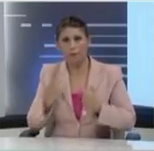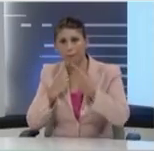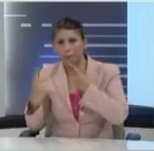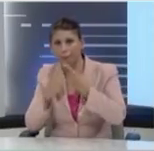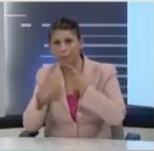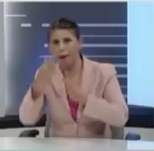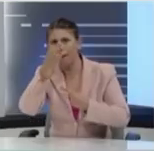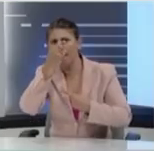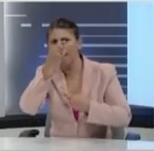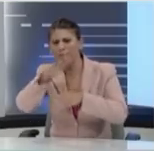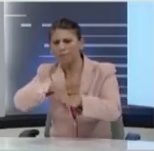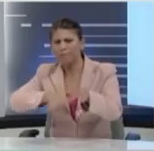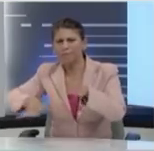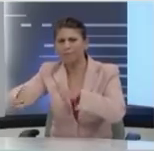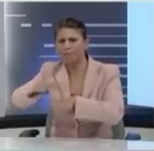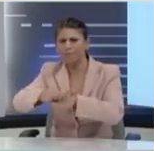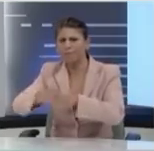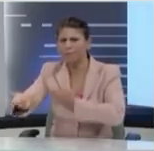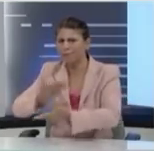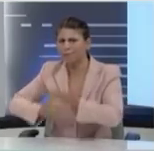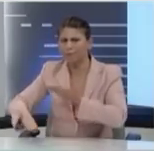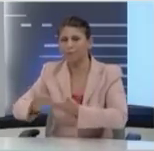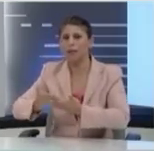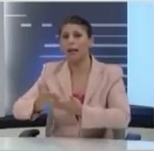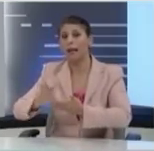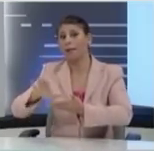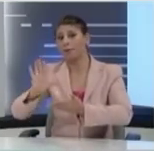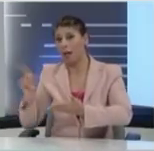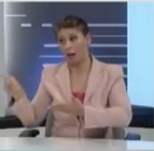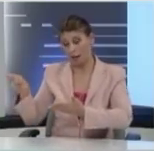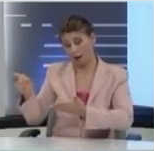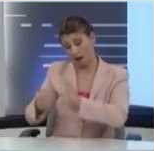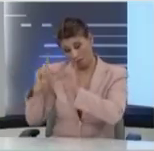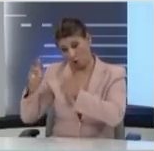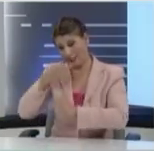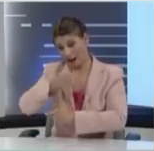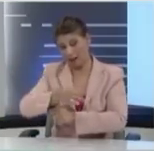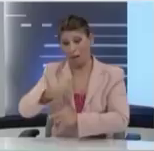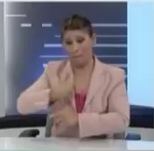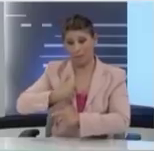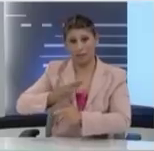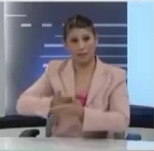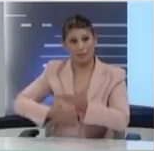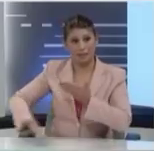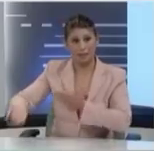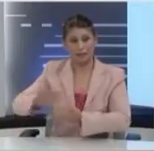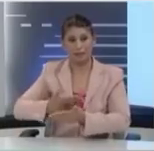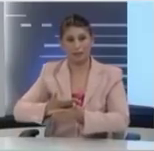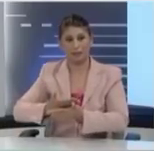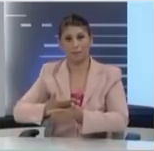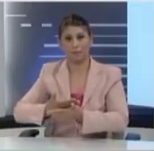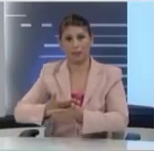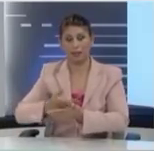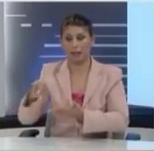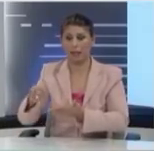και βρώμικες συναλλαγές, ότι δήθεν ανταλλάξαμε τη διατήρηση του μειωμένου ΦΠΑ στα πέντε